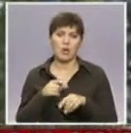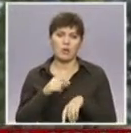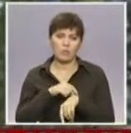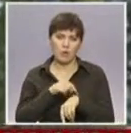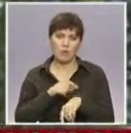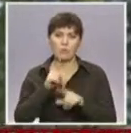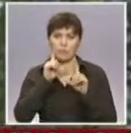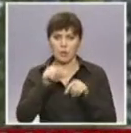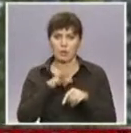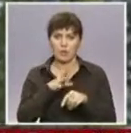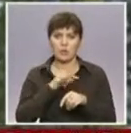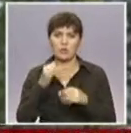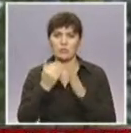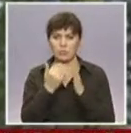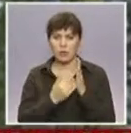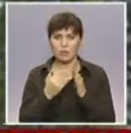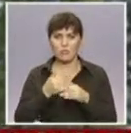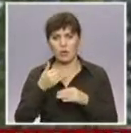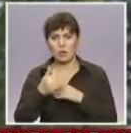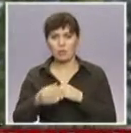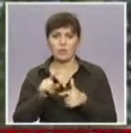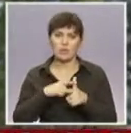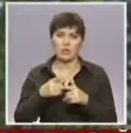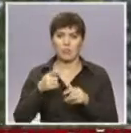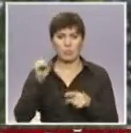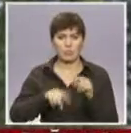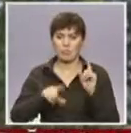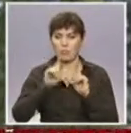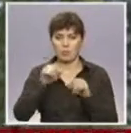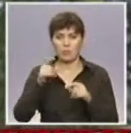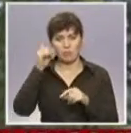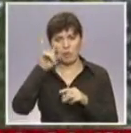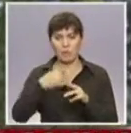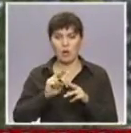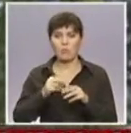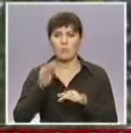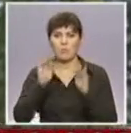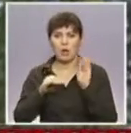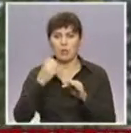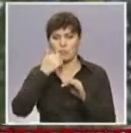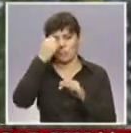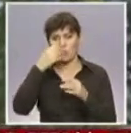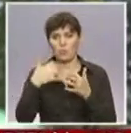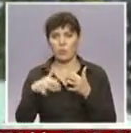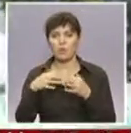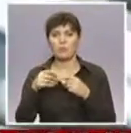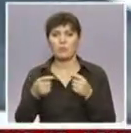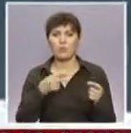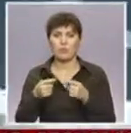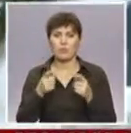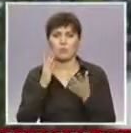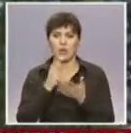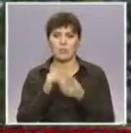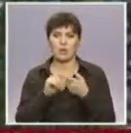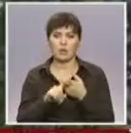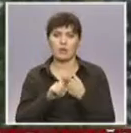көріп отырады. Яғни кесте бойынша кешігіп жатқанын, немесе тез жүріп кеткенін біледі. Әрі құрылғы арқылы орталық диспетчерлік қызмет жүргізушімен